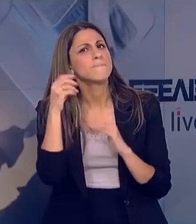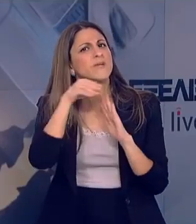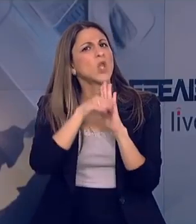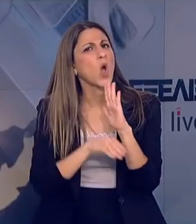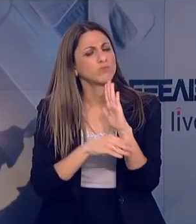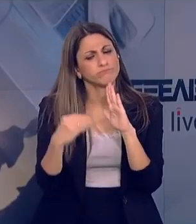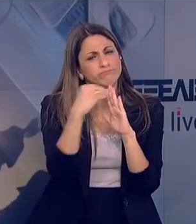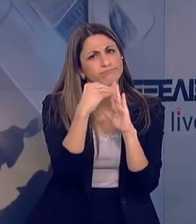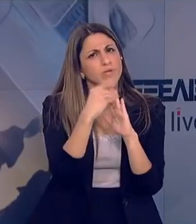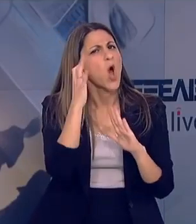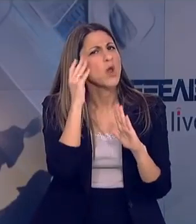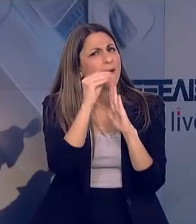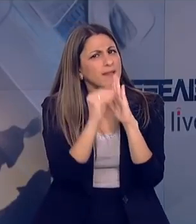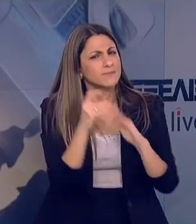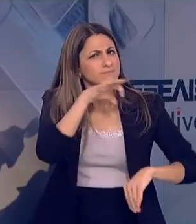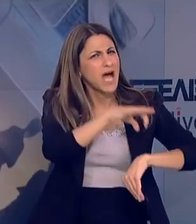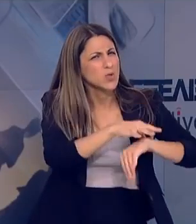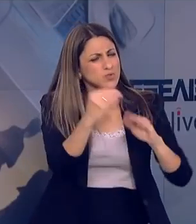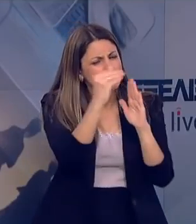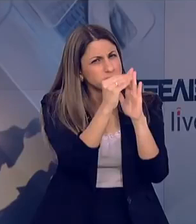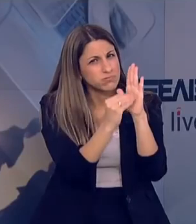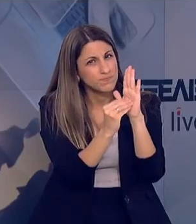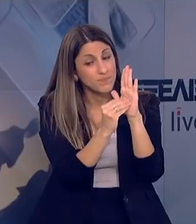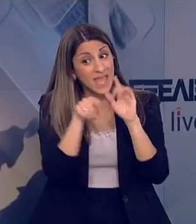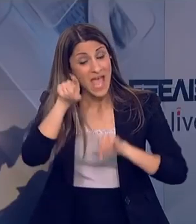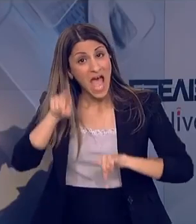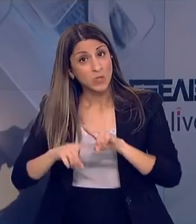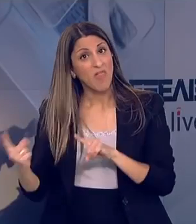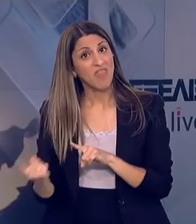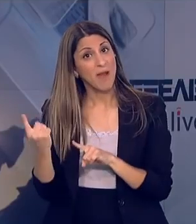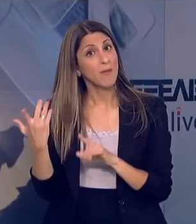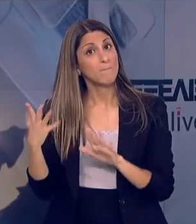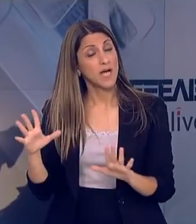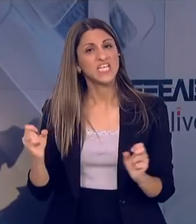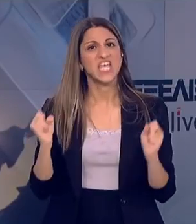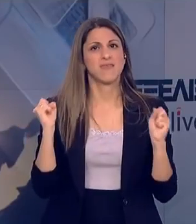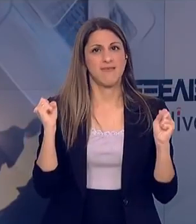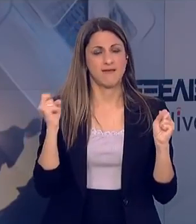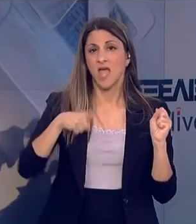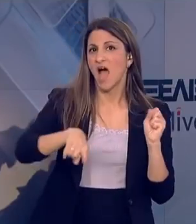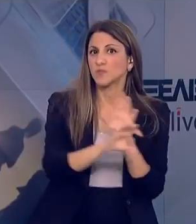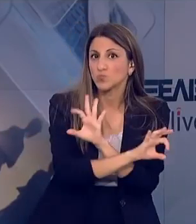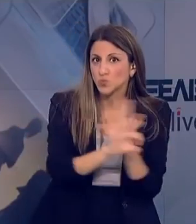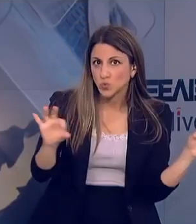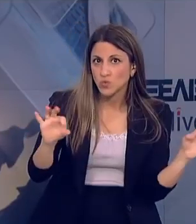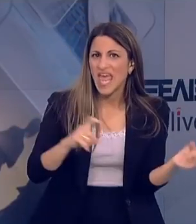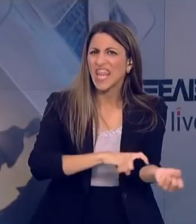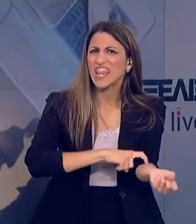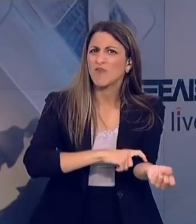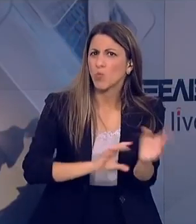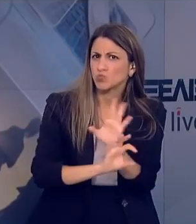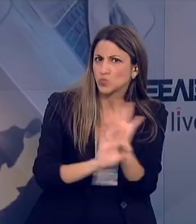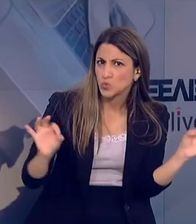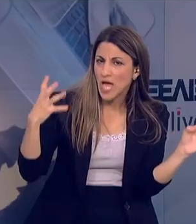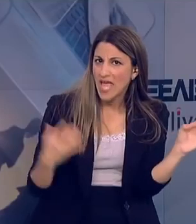COVID-19, οι ασθενείς που έχουν γίνει καλά σε ποια κατάσταση είναι σήμερα? Έχουν παρουσιάσει κάποια νευρολογικά ή άλλα προβλήματα? Ο ιός